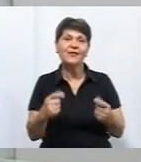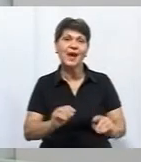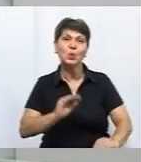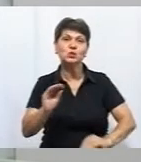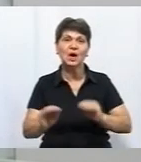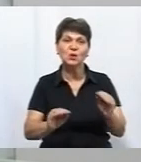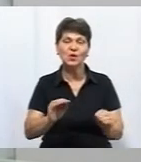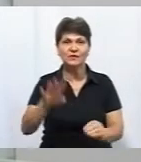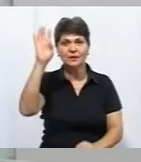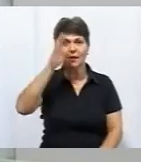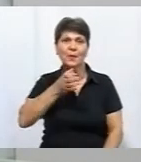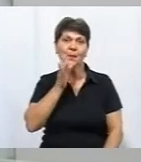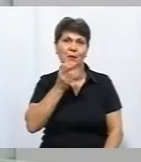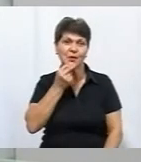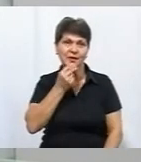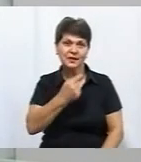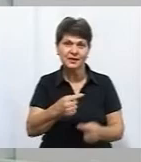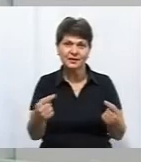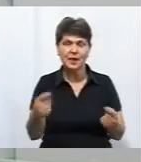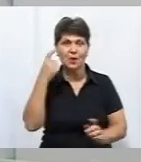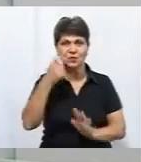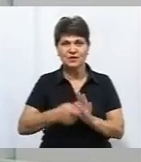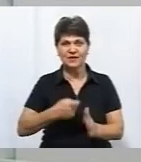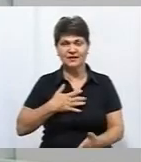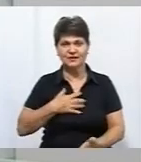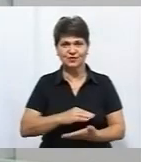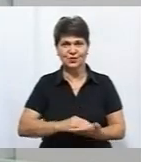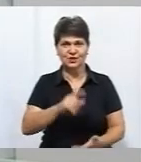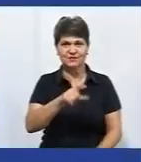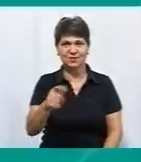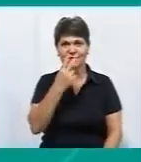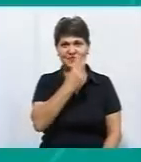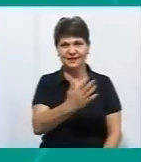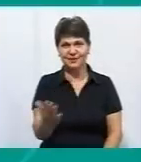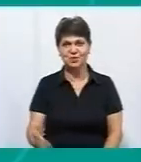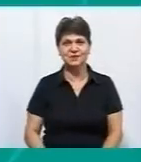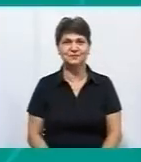поїлки. Олена Карбівська дізнавалася більше. Дивимось.